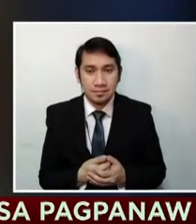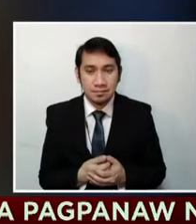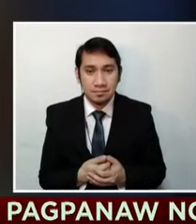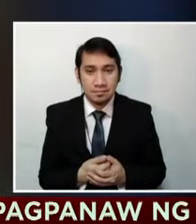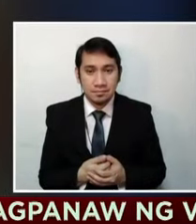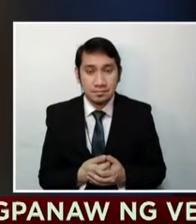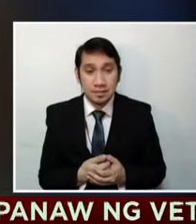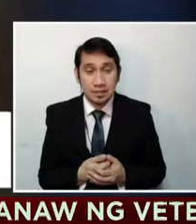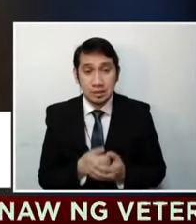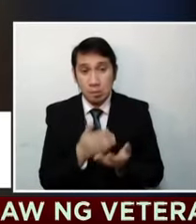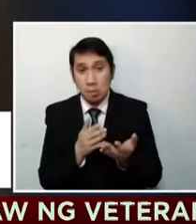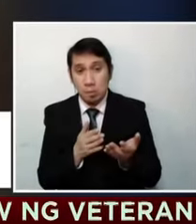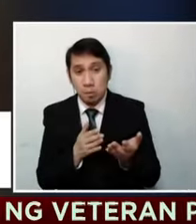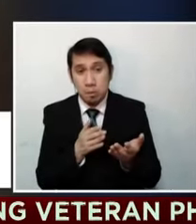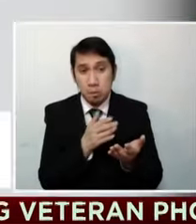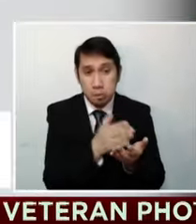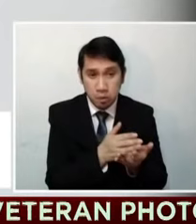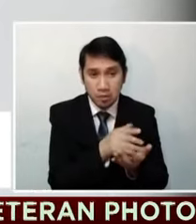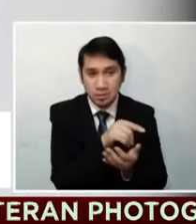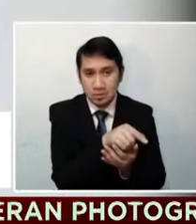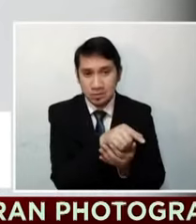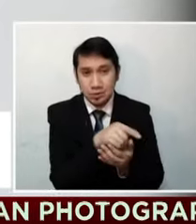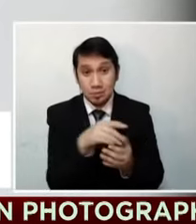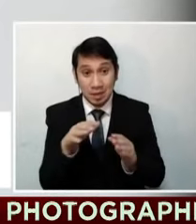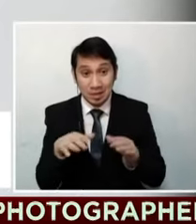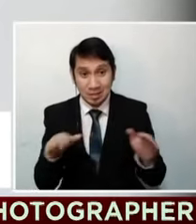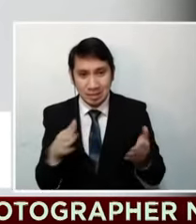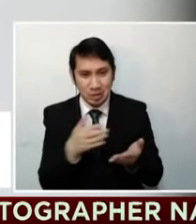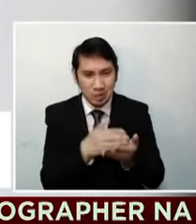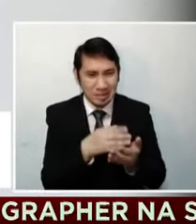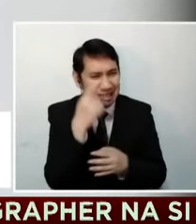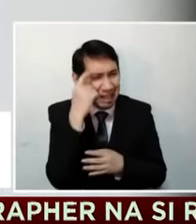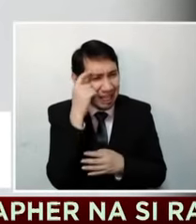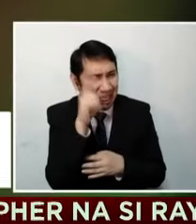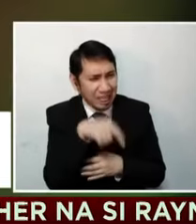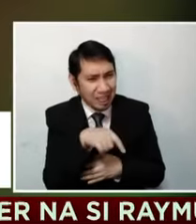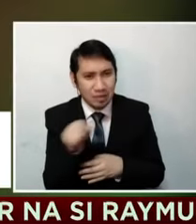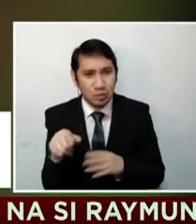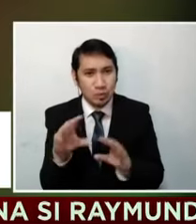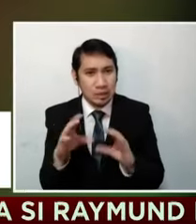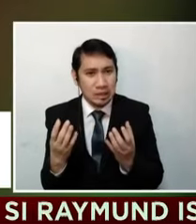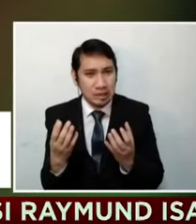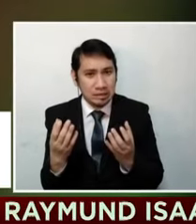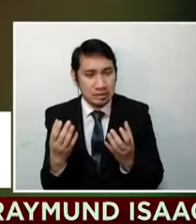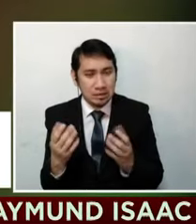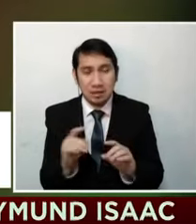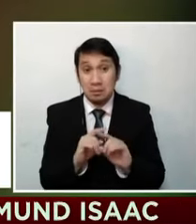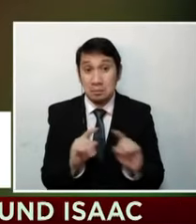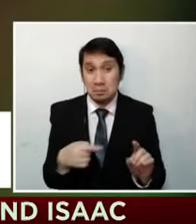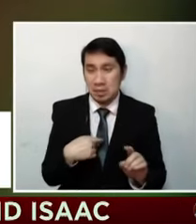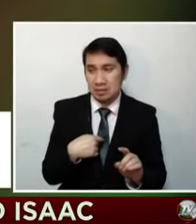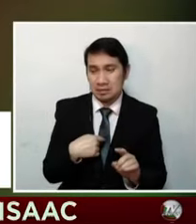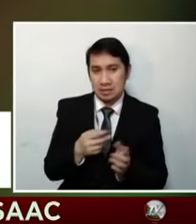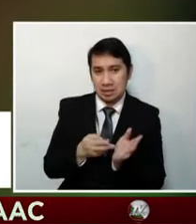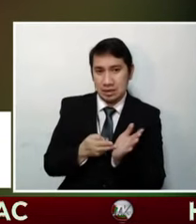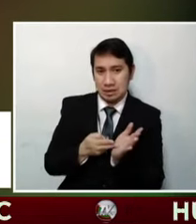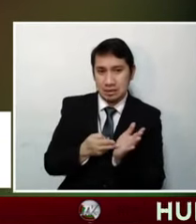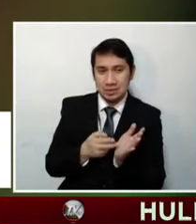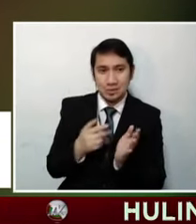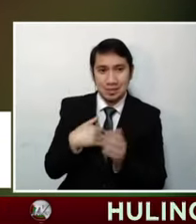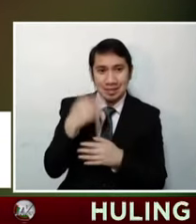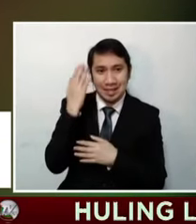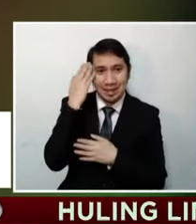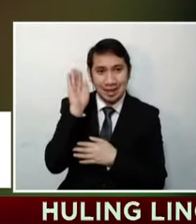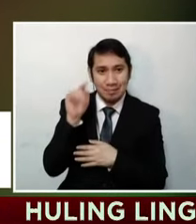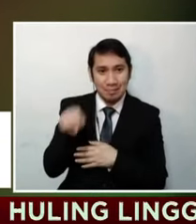Takbuhan ng kanyang mga anak si Novelardo kapag may hindi maintindihan sa klase. Pero aminado siyang hindi sapat ang kanyang